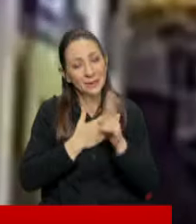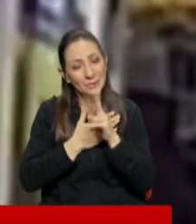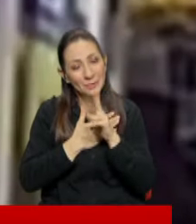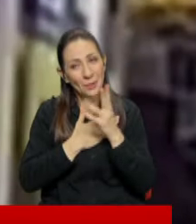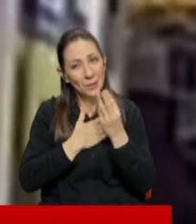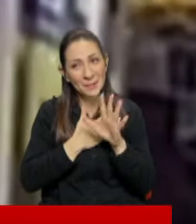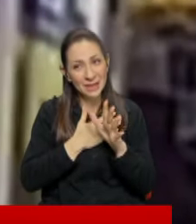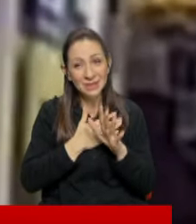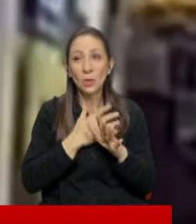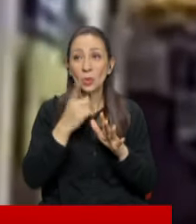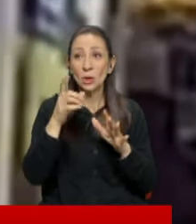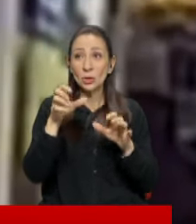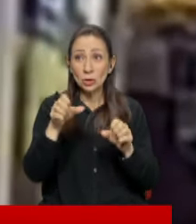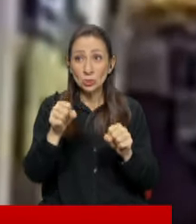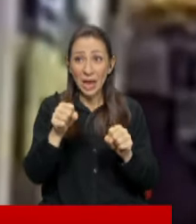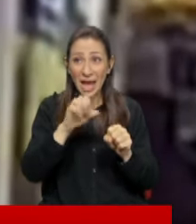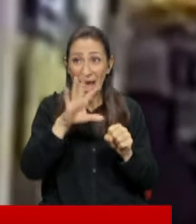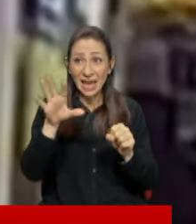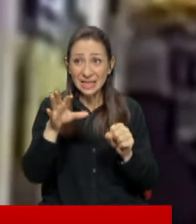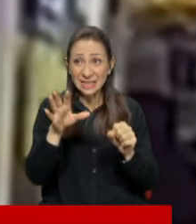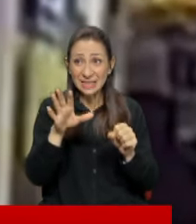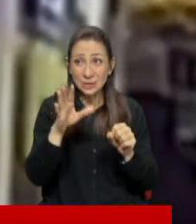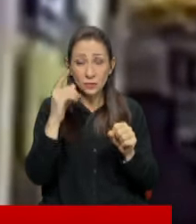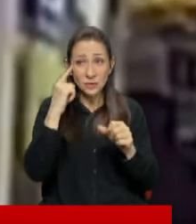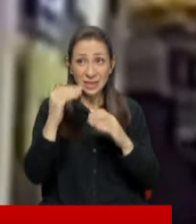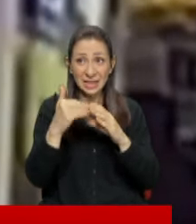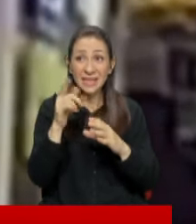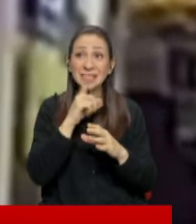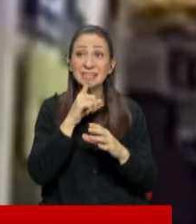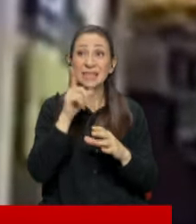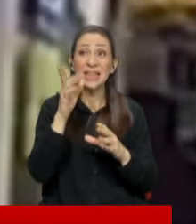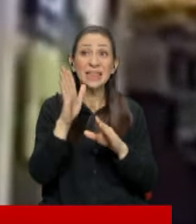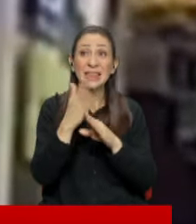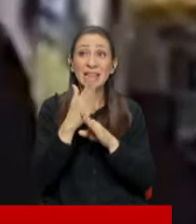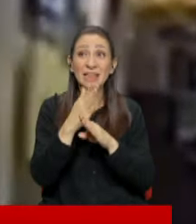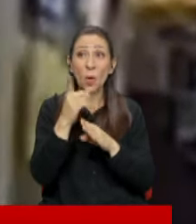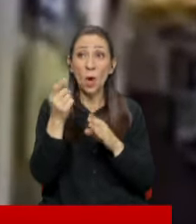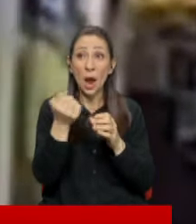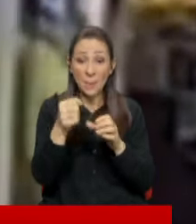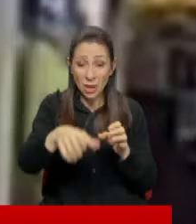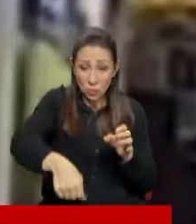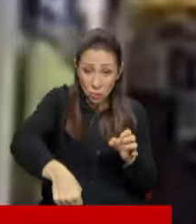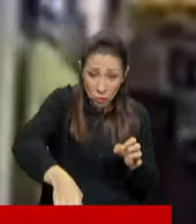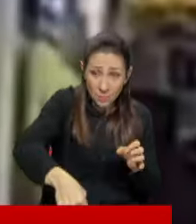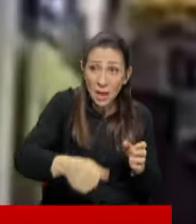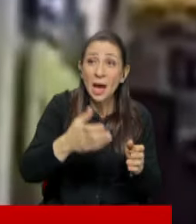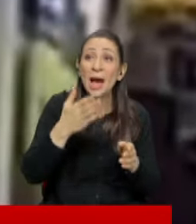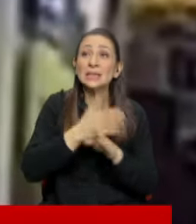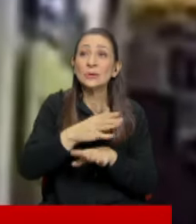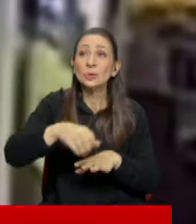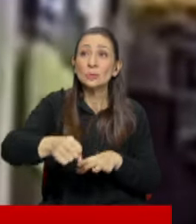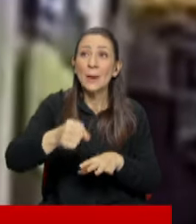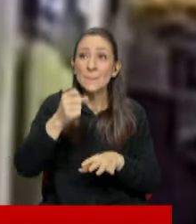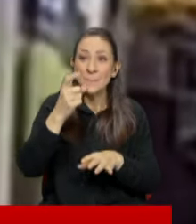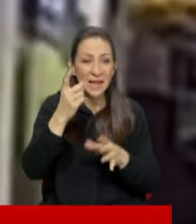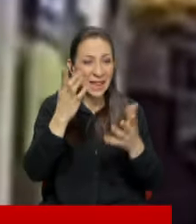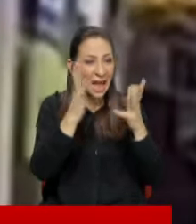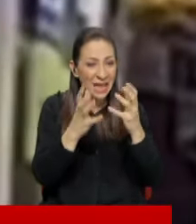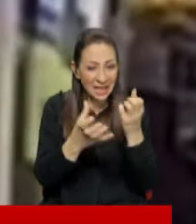diye söyledim. O da tutunmak için, herkes şöyle yorumlar yazmışlar İngiltere'de özellikle. Niye o arabayı tutmaya çalışıyor hala diye. Aslında tutunmak, hani bir dalı